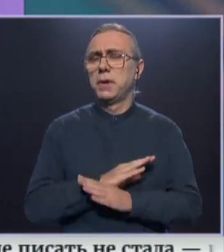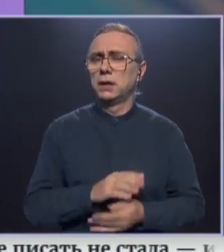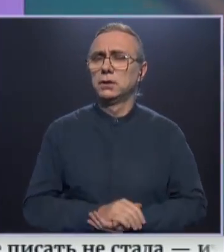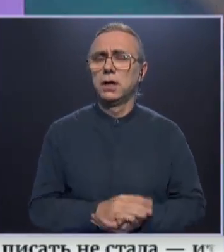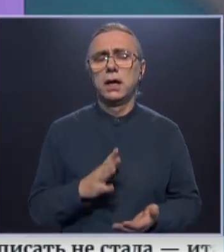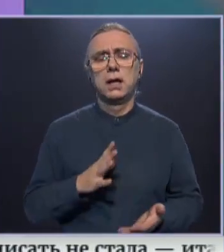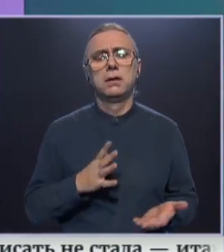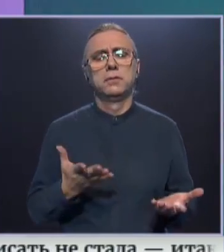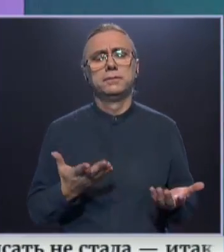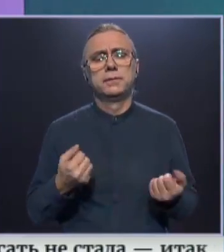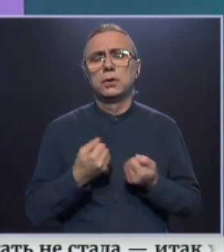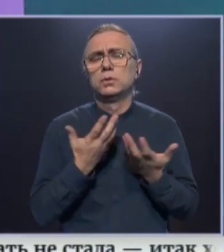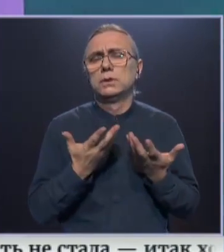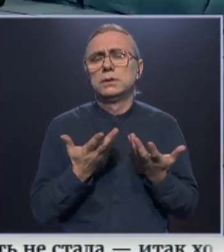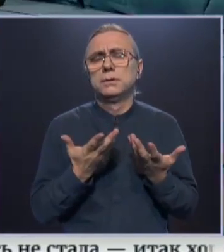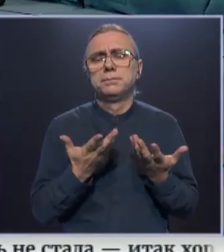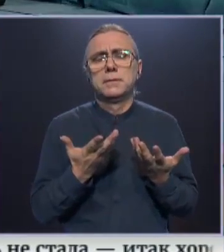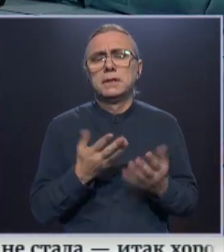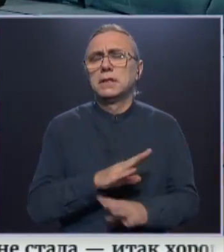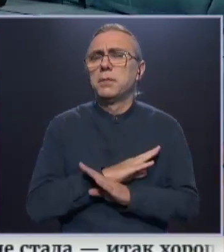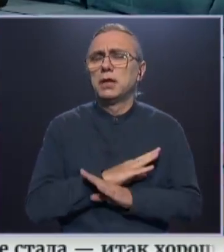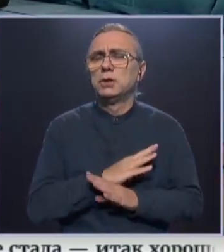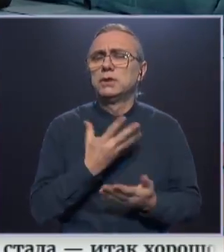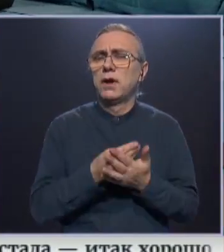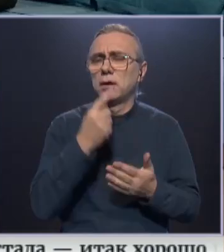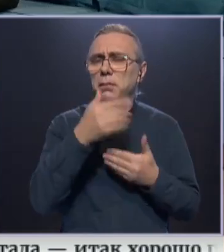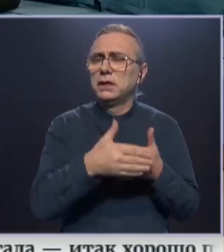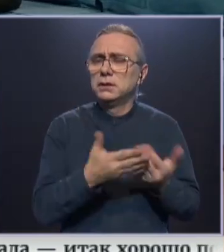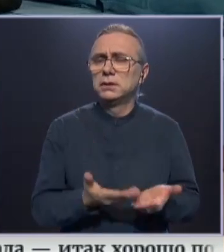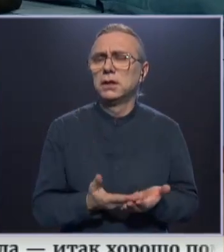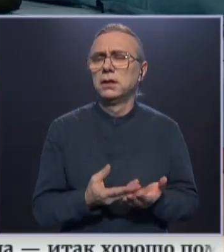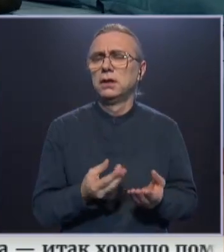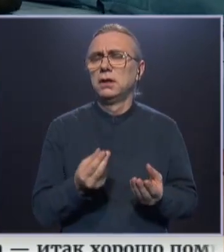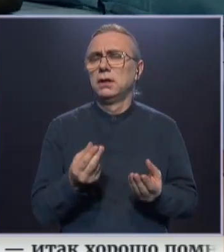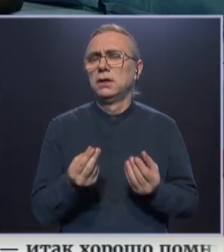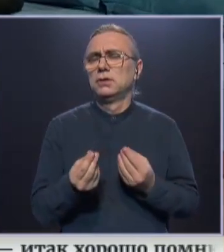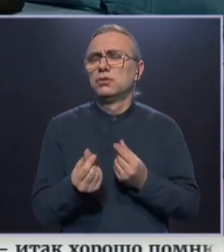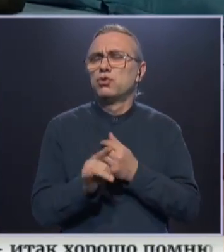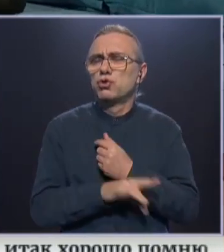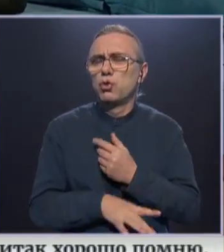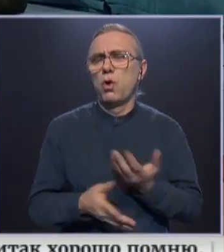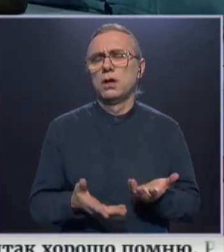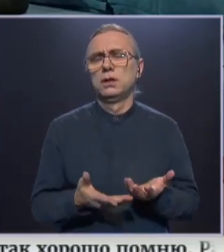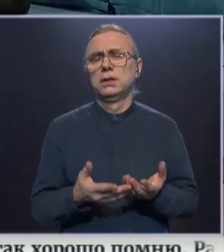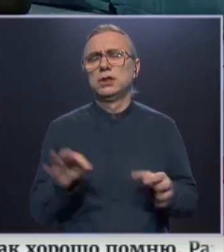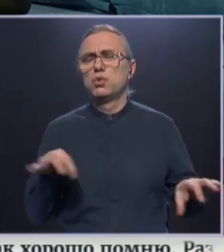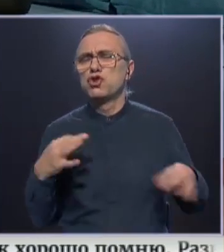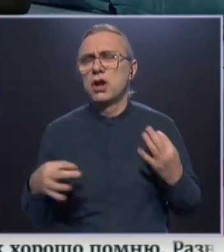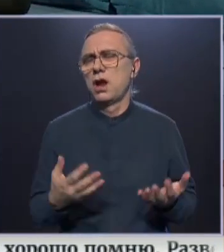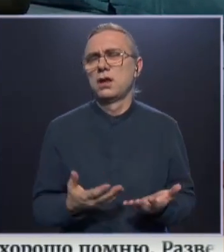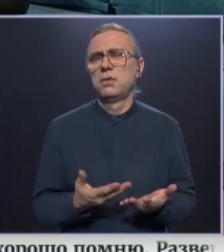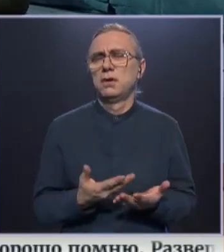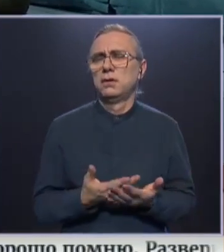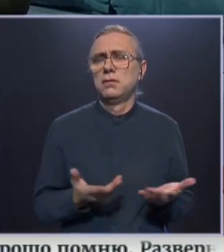смертью, болезнью своих близких людей, с нуждой, с искушениями, там, с несправедливостью. Я не знаю людей, у которых